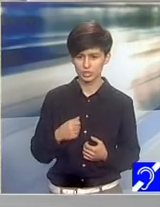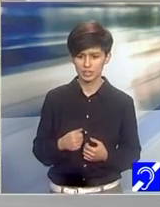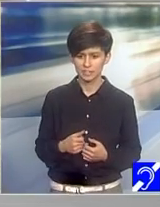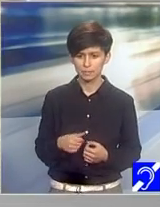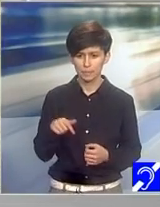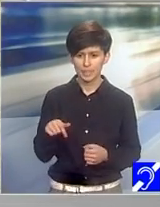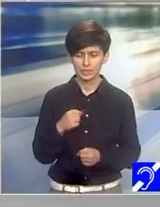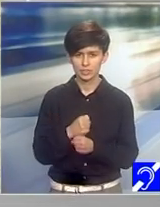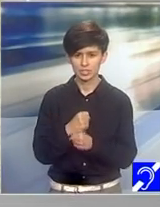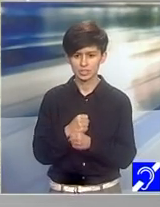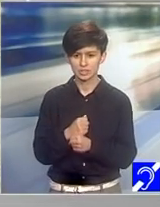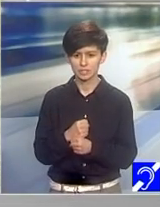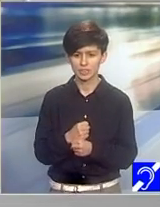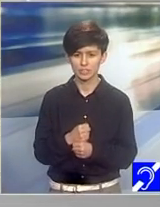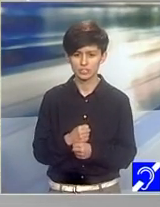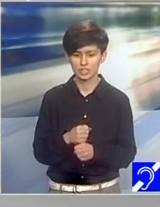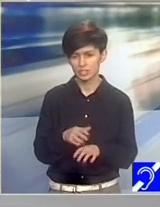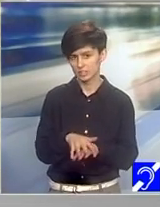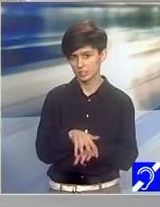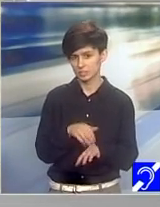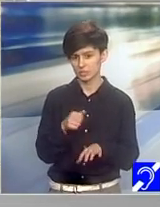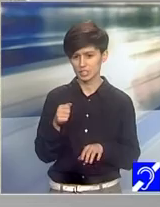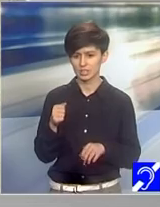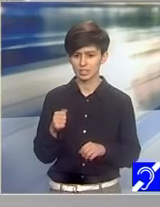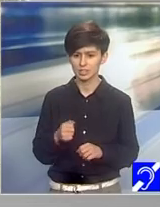se face cu adevărat simțită și